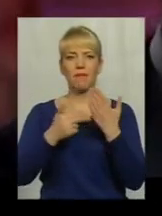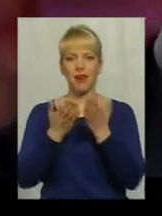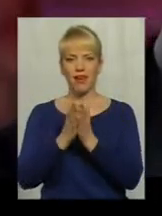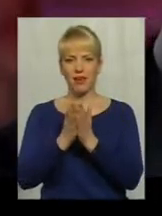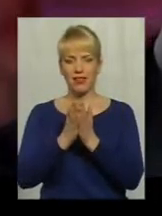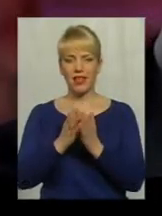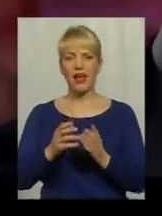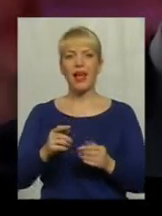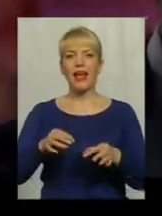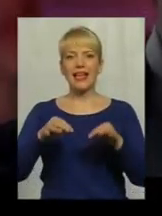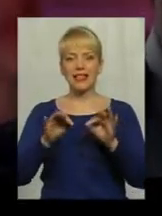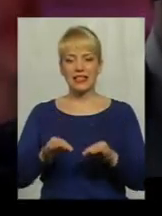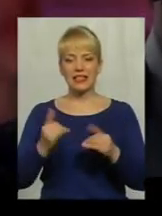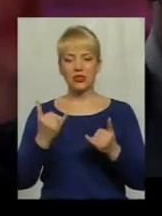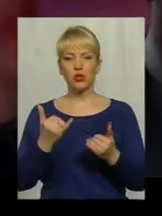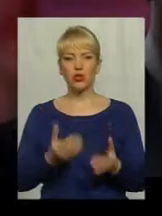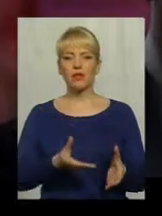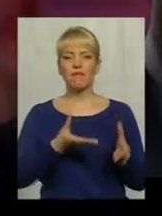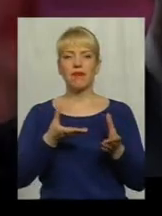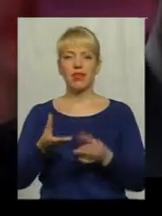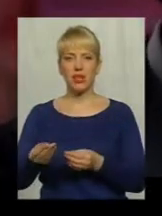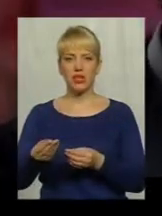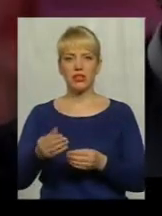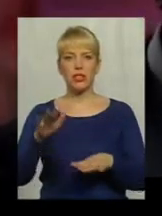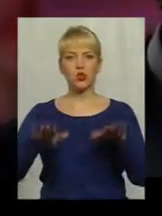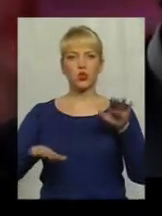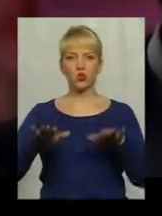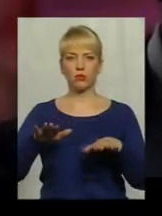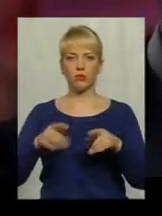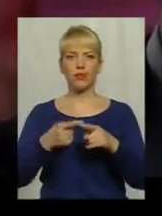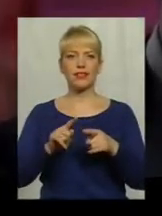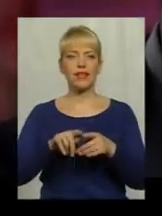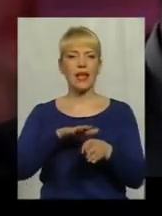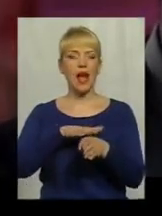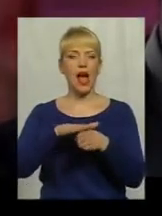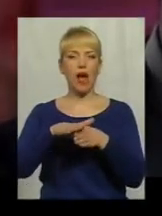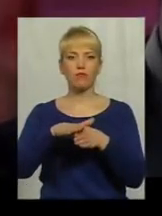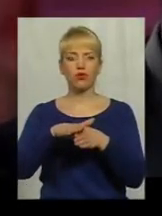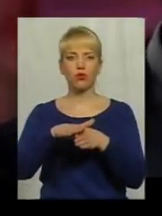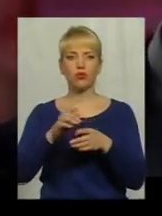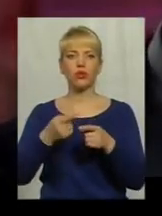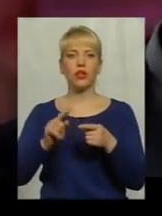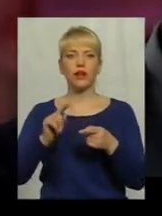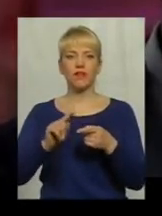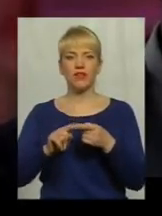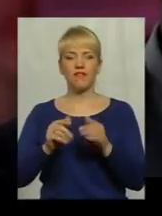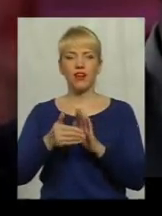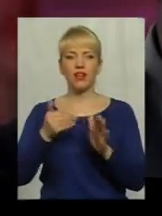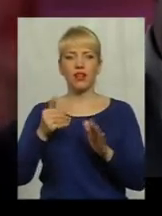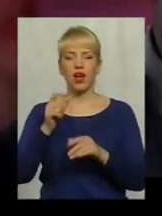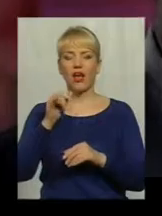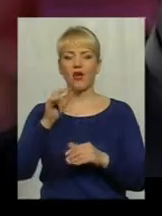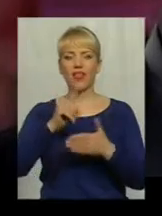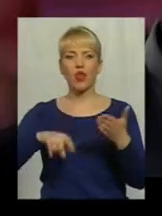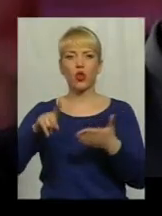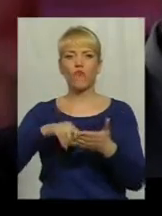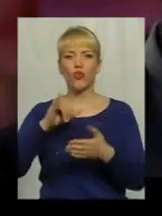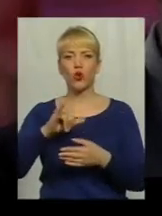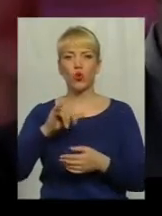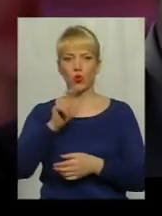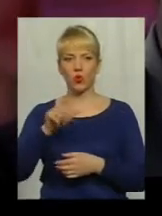піддається сумніву, і цей абсолют сьогодні викликає недовіру у людей. Тому саме в